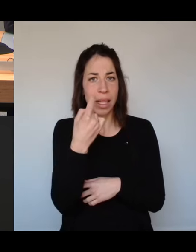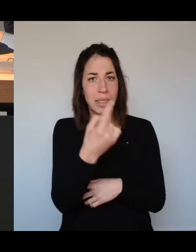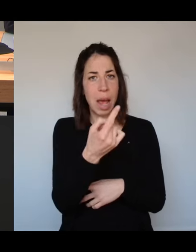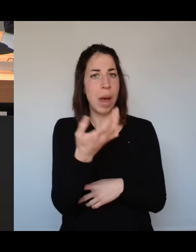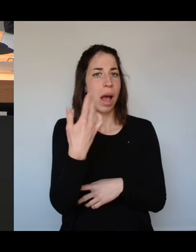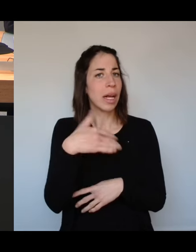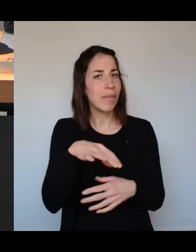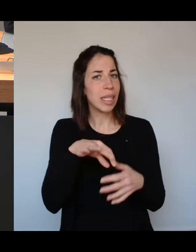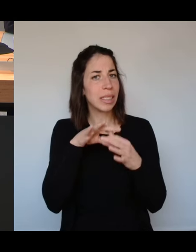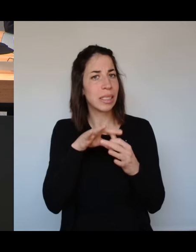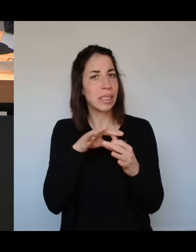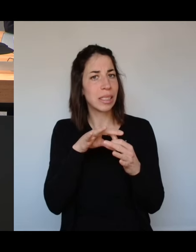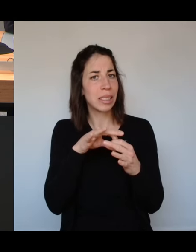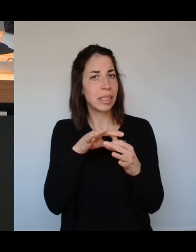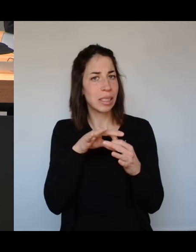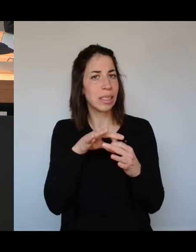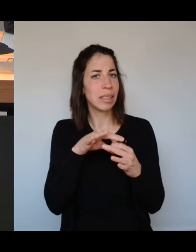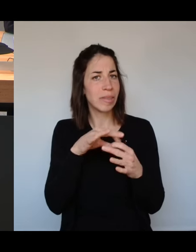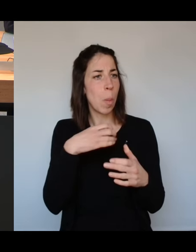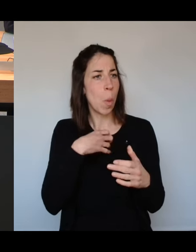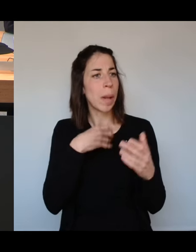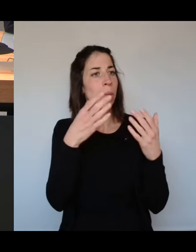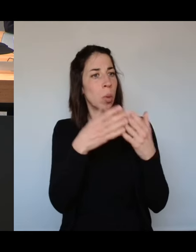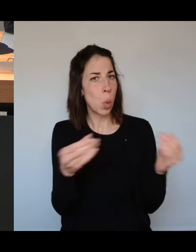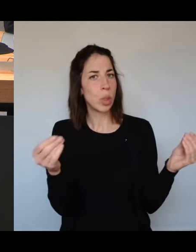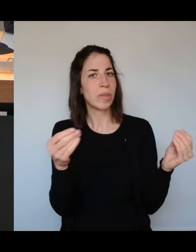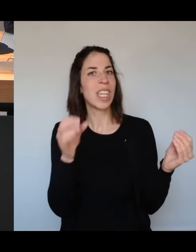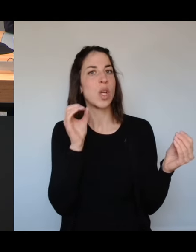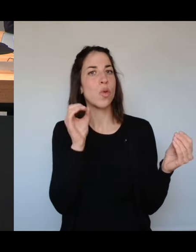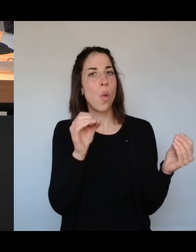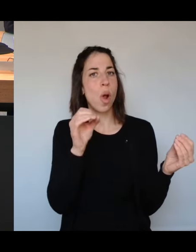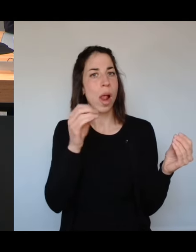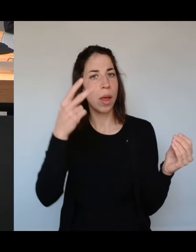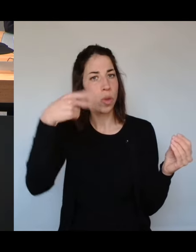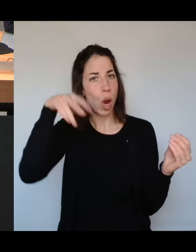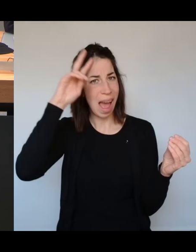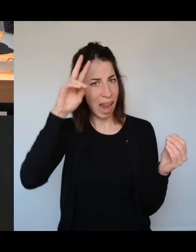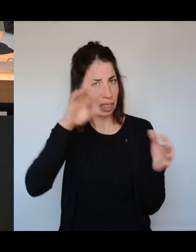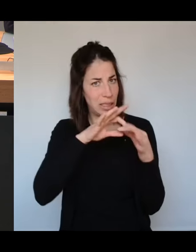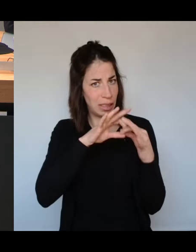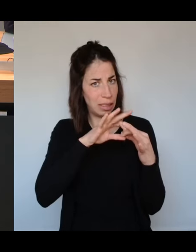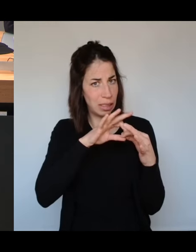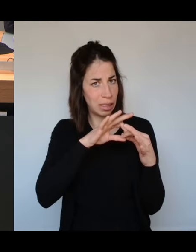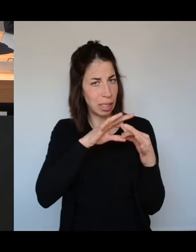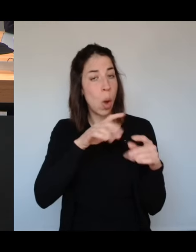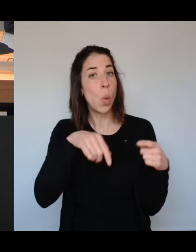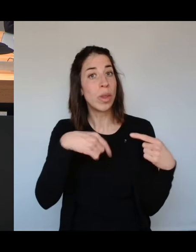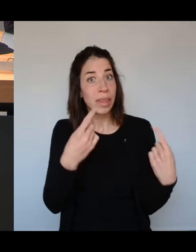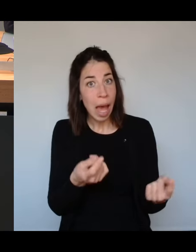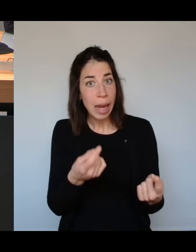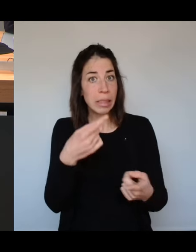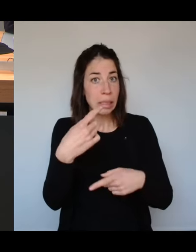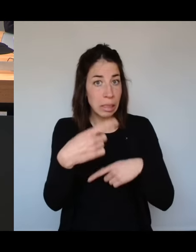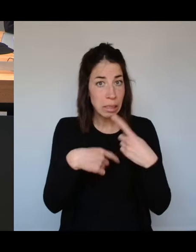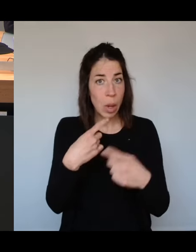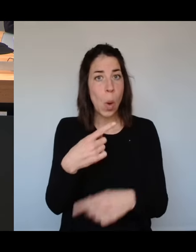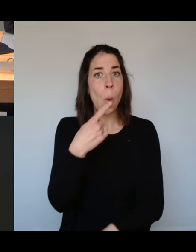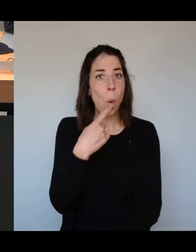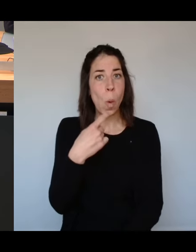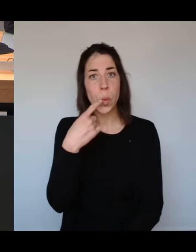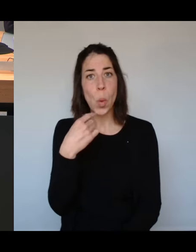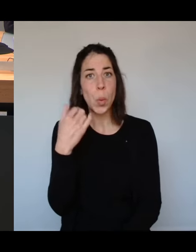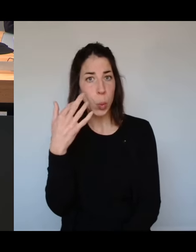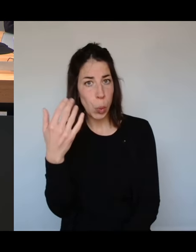hätte Rot-Rot-Grün das wieder rückgängig gemacht. Sondern ich habe das so in Erinnerung, dass die Nulltoleranzpolitik